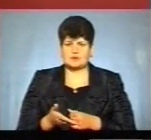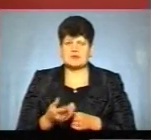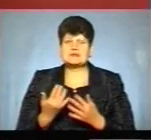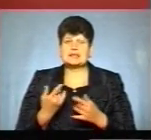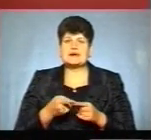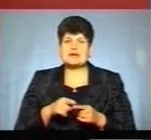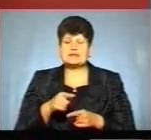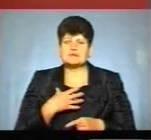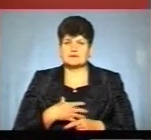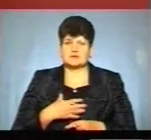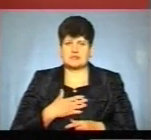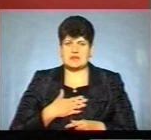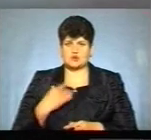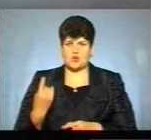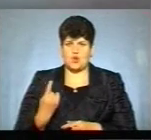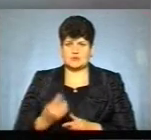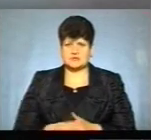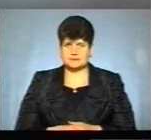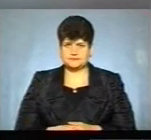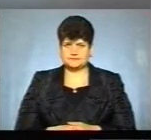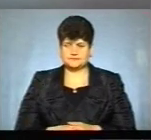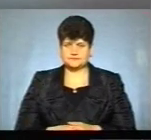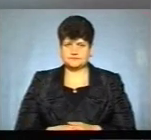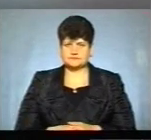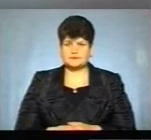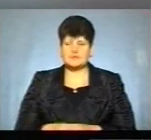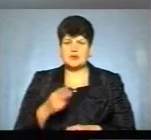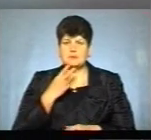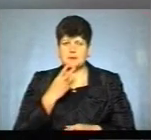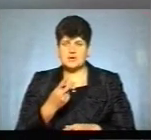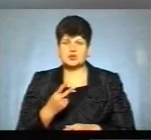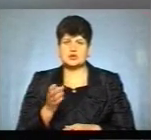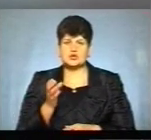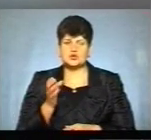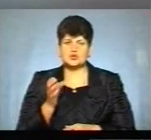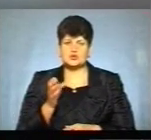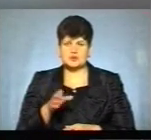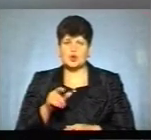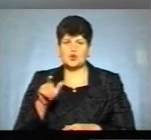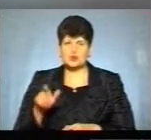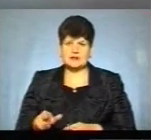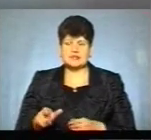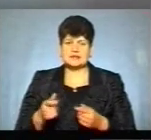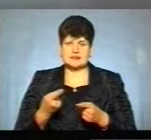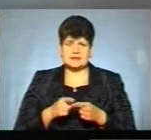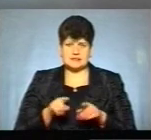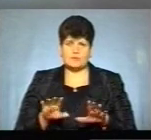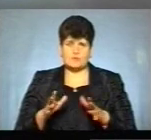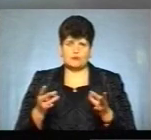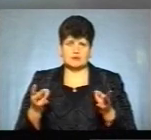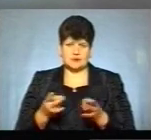актуально і для нашої області? Ну, ми бачили зі сюжету, тобто людині от на даний момент потрібно